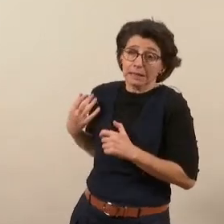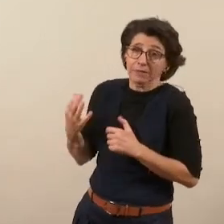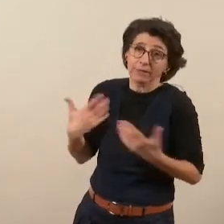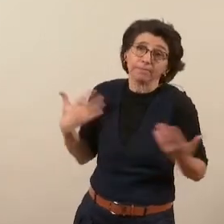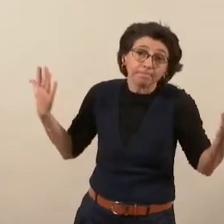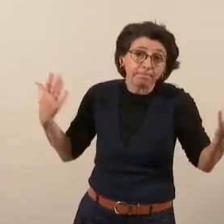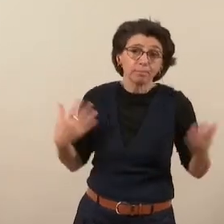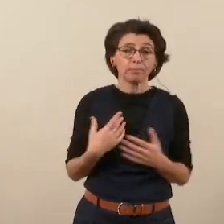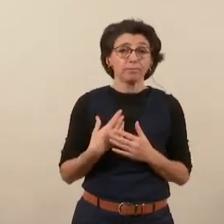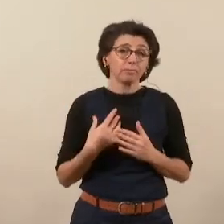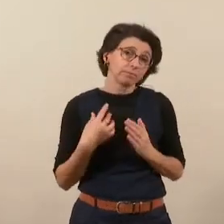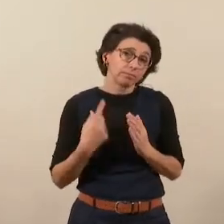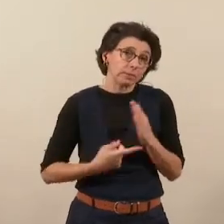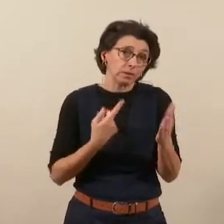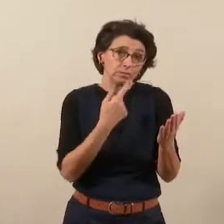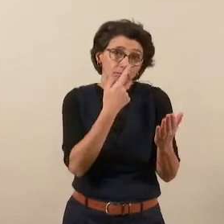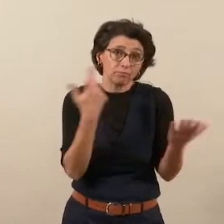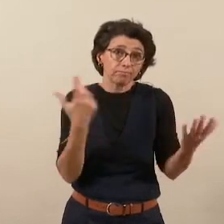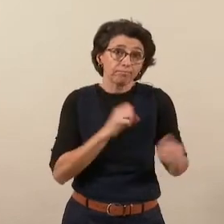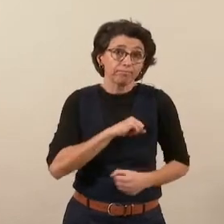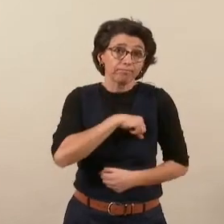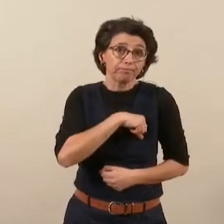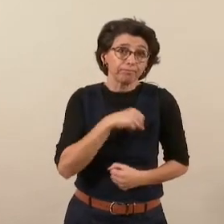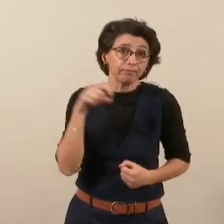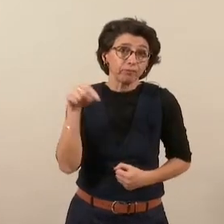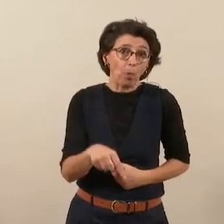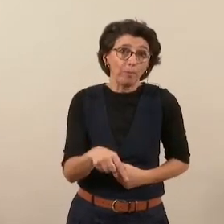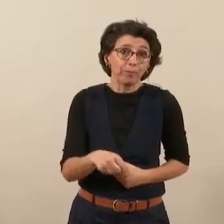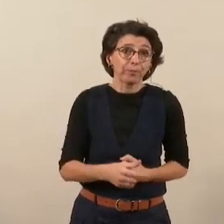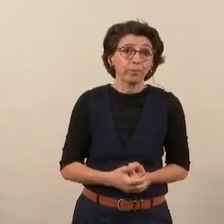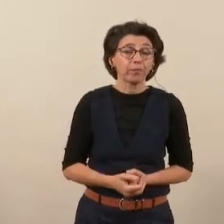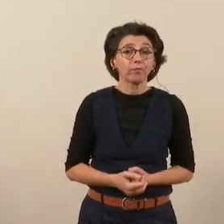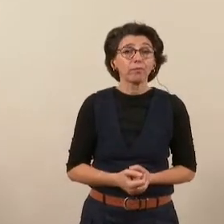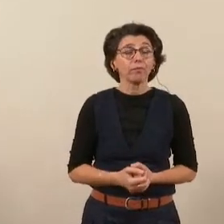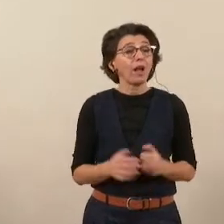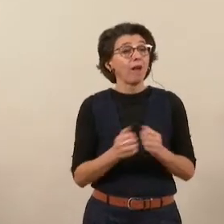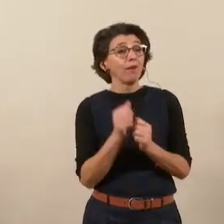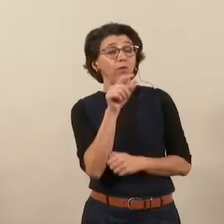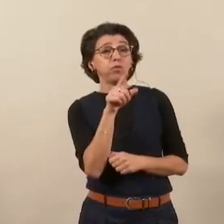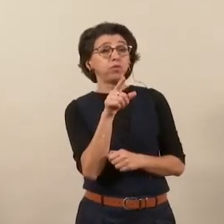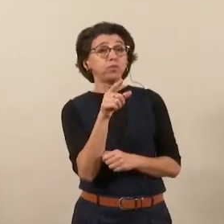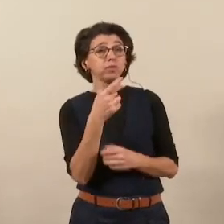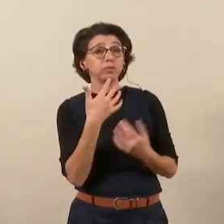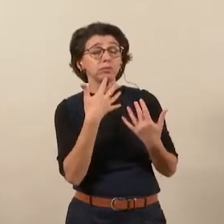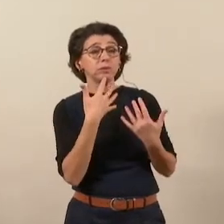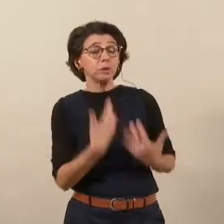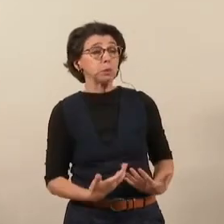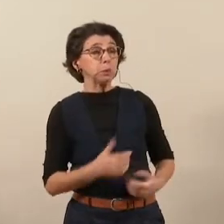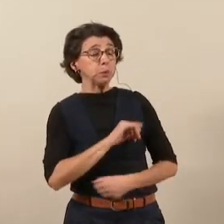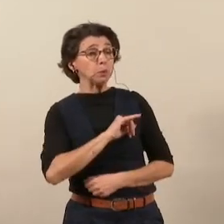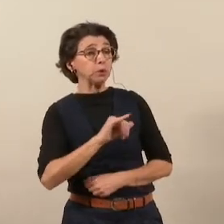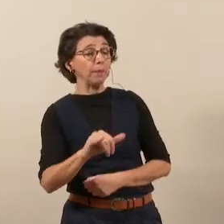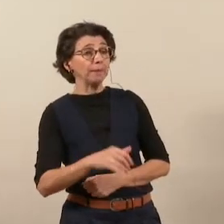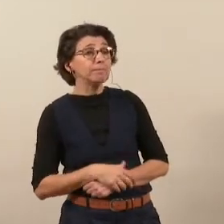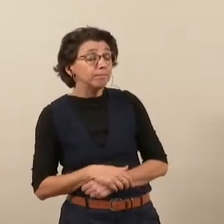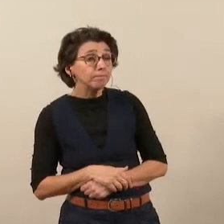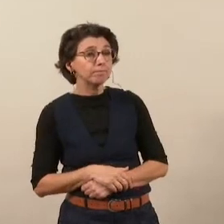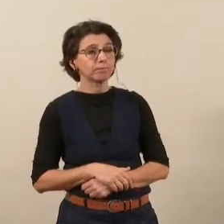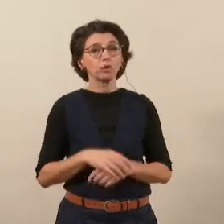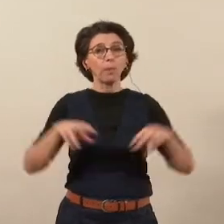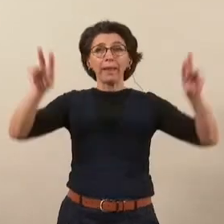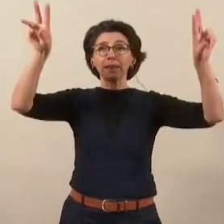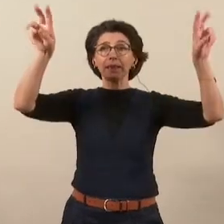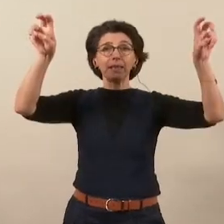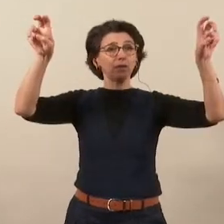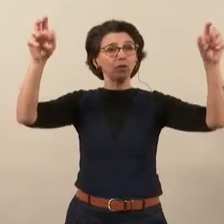de dire et redire les choses. Avec vous, on n'est jamais déçu. Vous prenez un intitulé consensuel, vous en faites